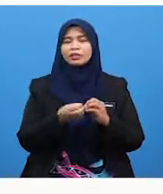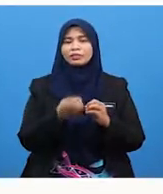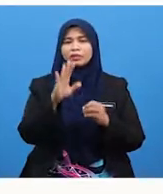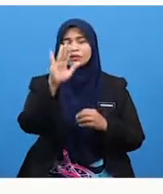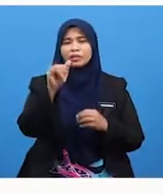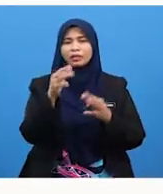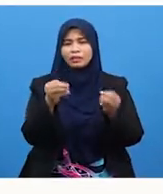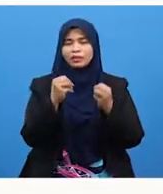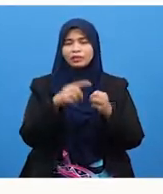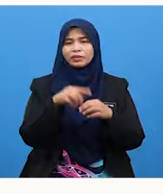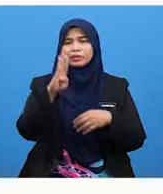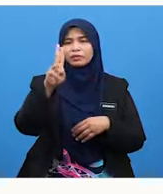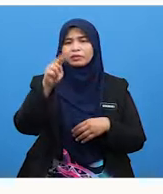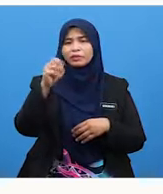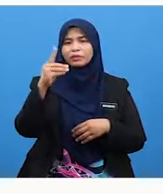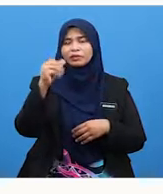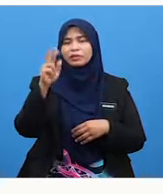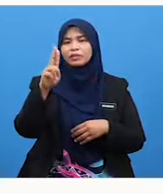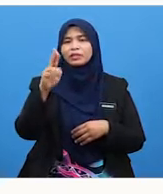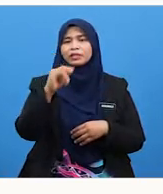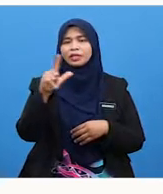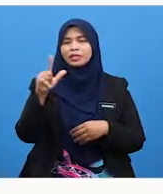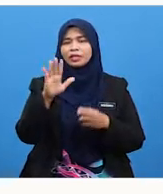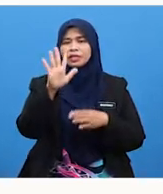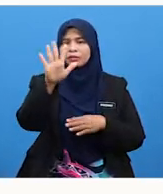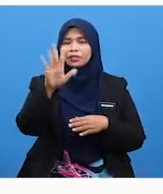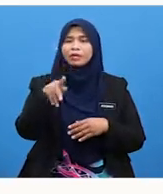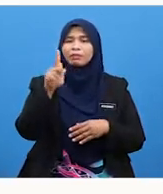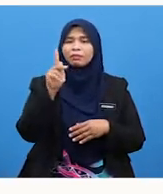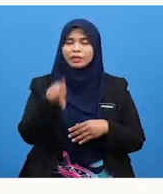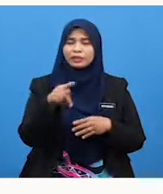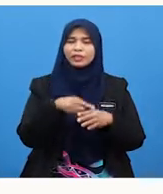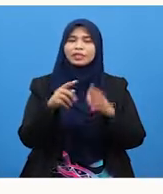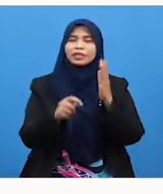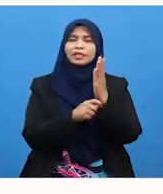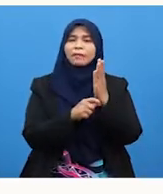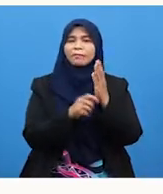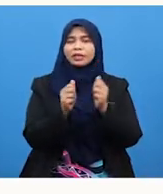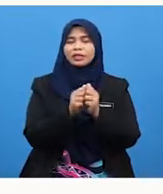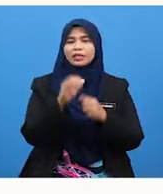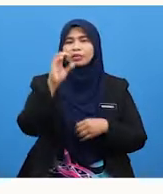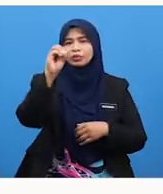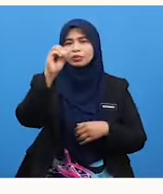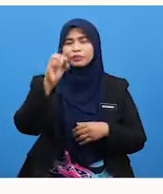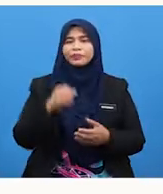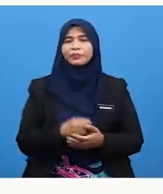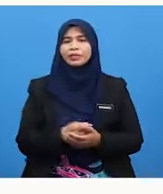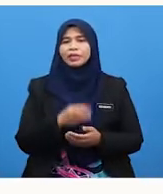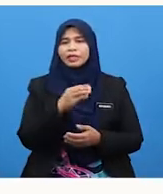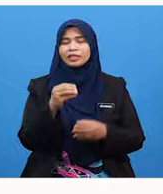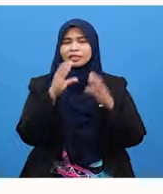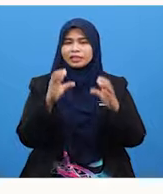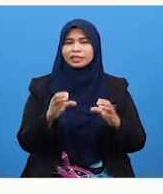hendak dibundarkan iaitu digit 5 perlu ditambah dengan 0. Dan